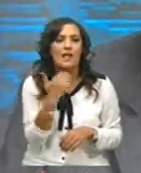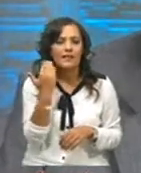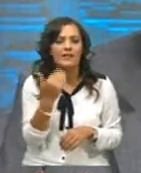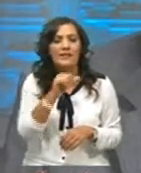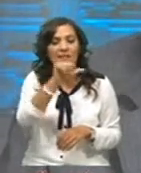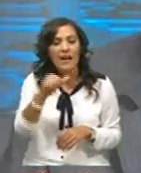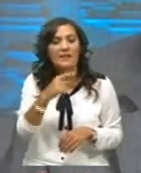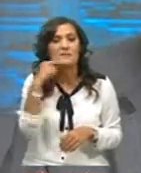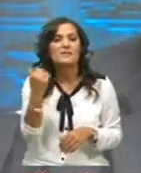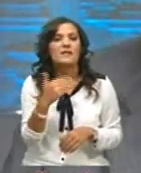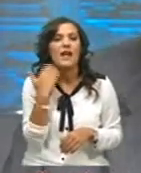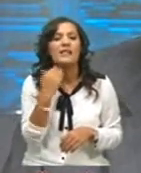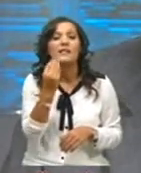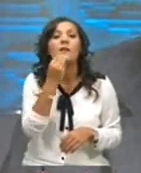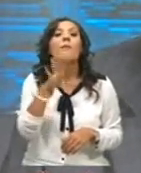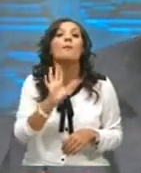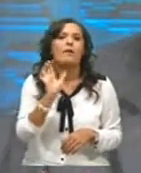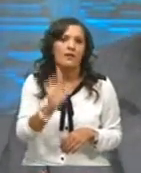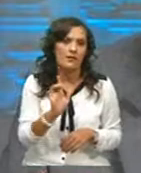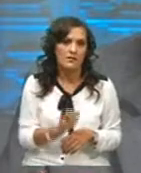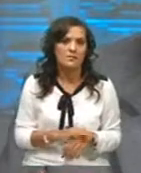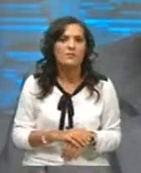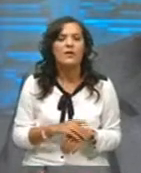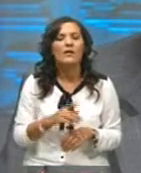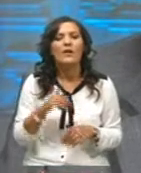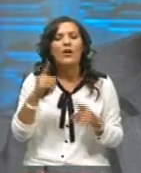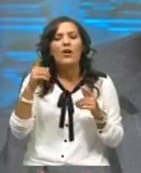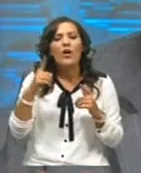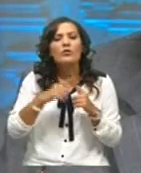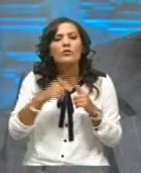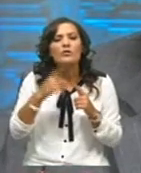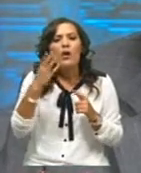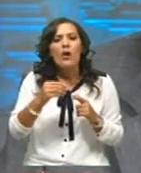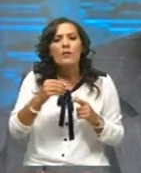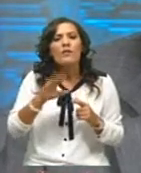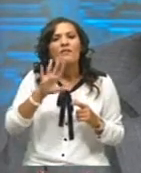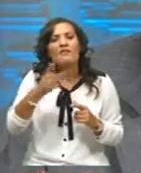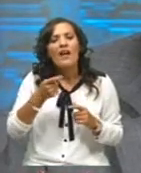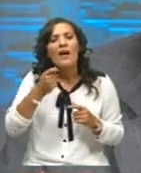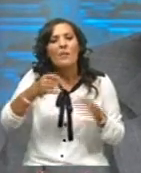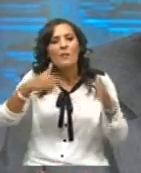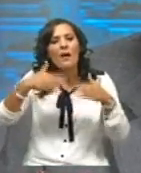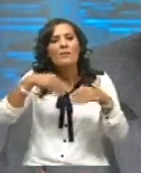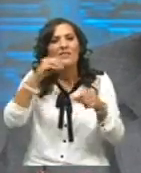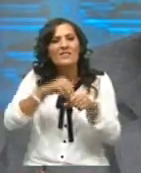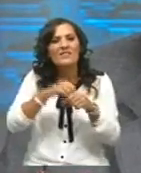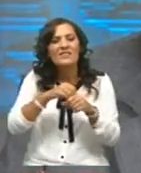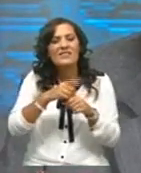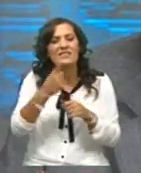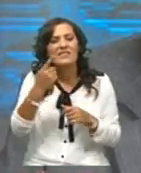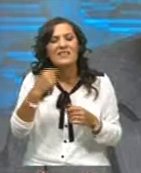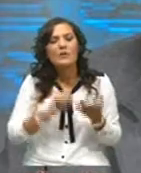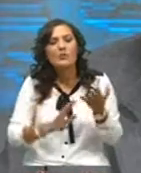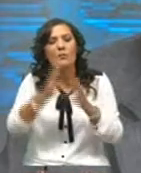yağlı kırmızı et özellikle o lazım tütsülenmiş ya da barbeküde isiyle pişirilmiş